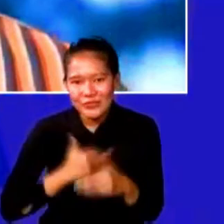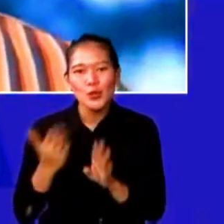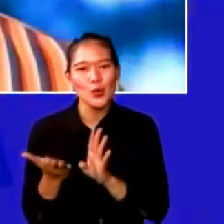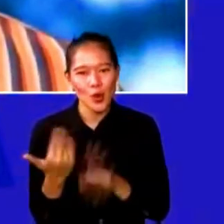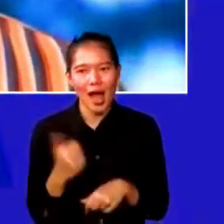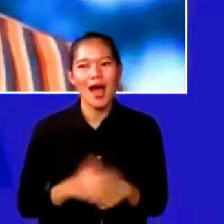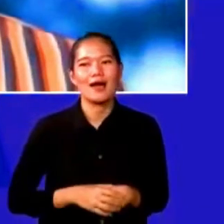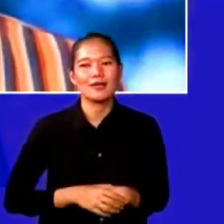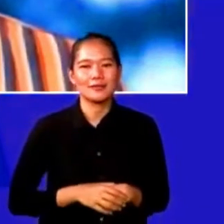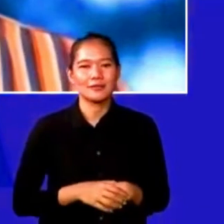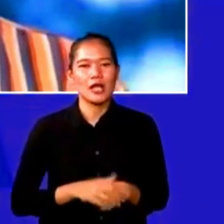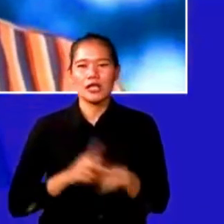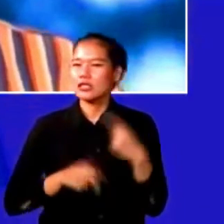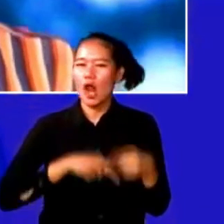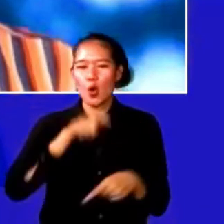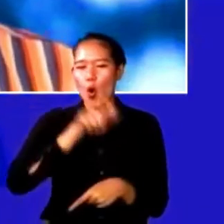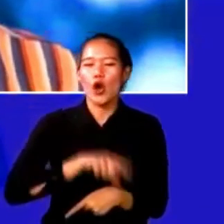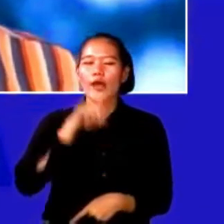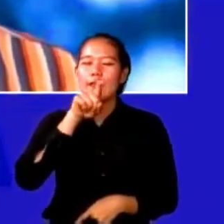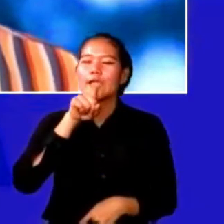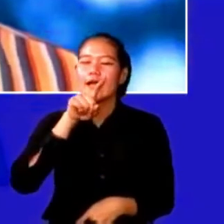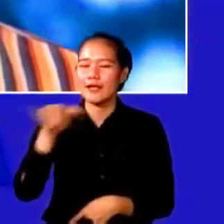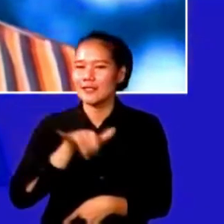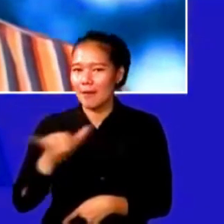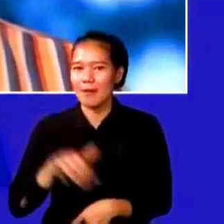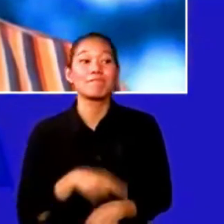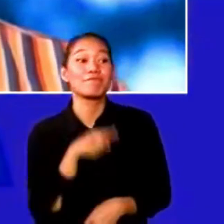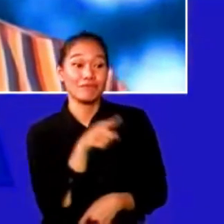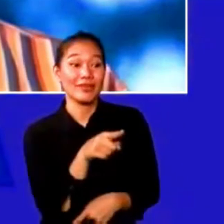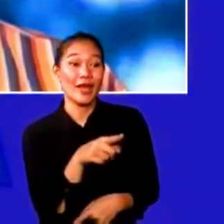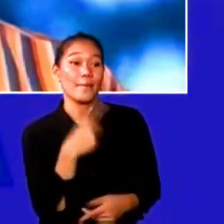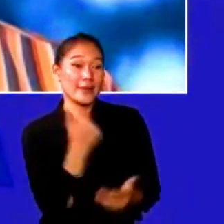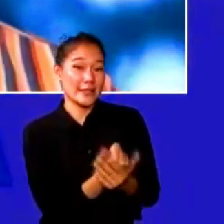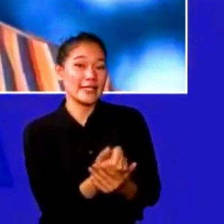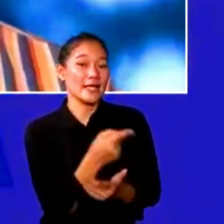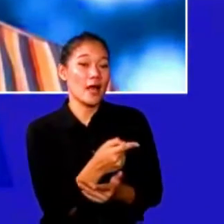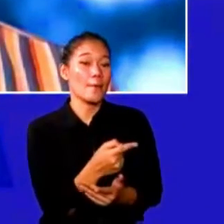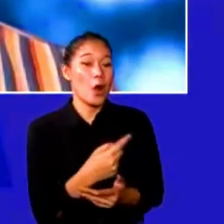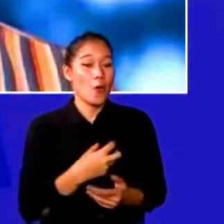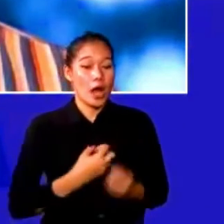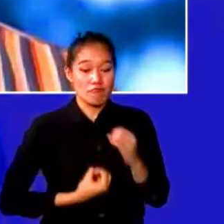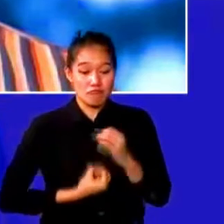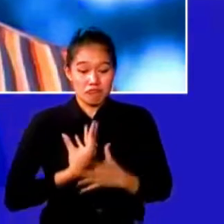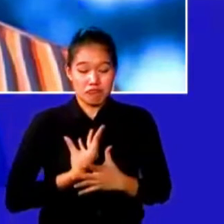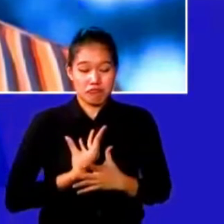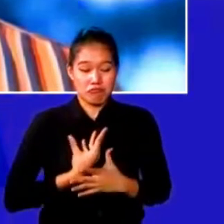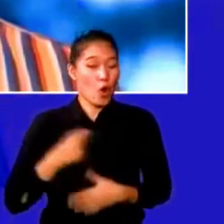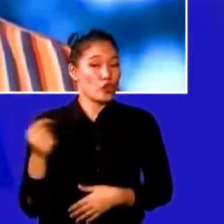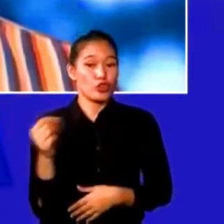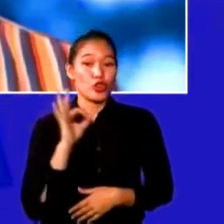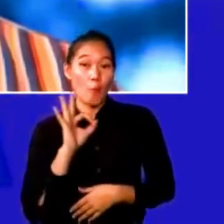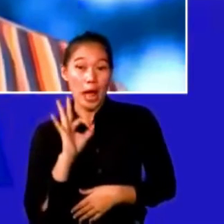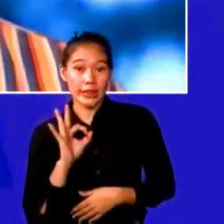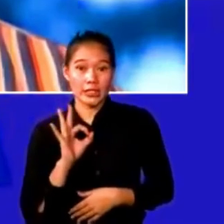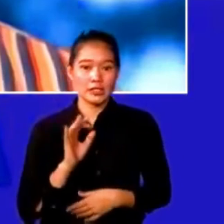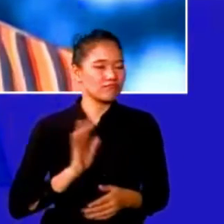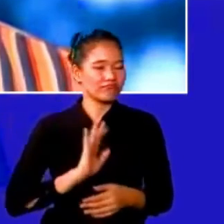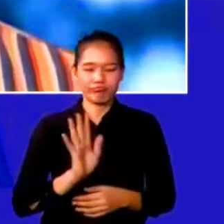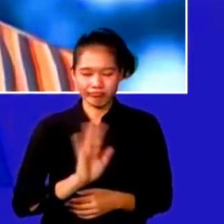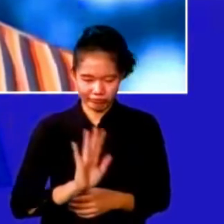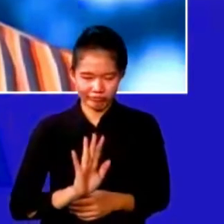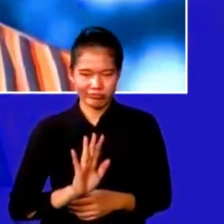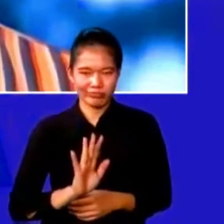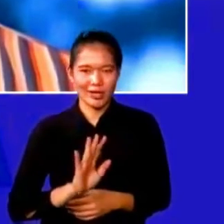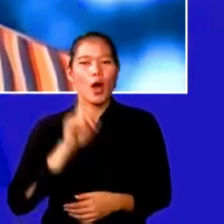pertanyaan sama ini muncul terus dari tiang bruner Nah itu tadi yang perlu digarisbawahi juga ya bahwa antibodi itu tidak akan otomatis muncul ya karena dengan